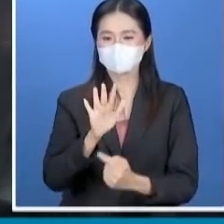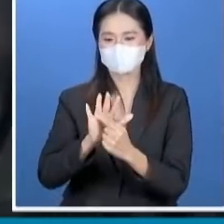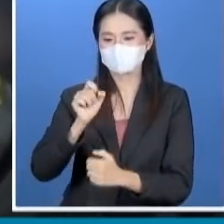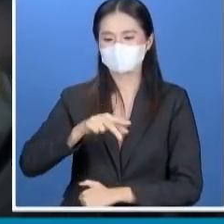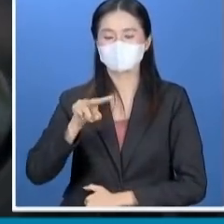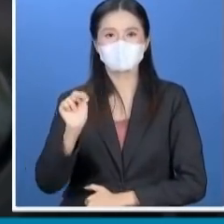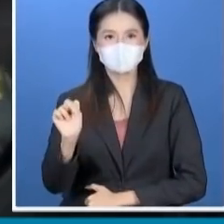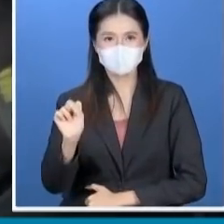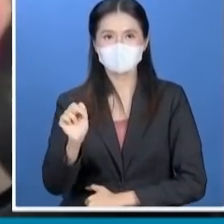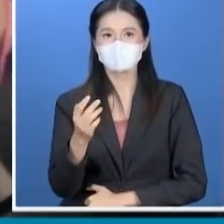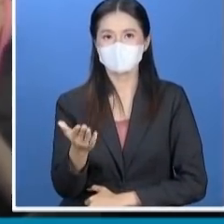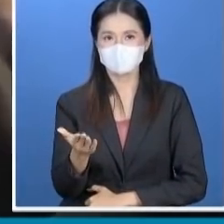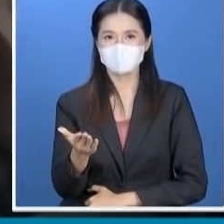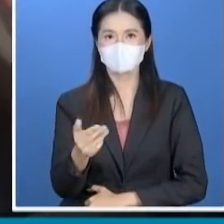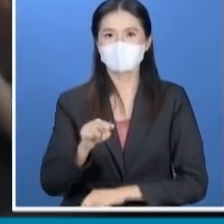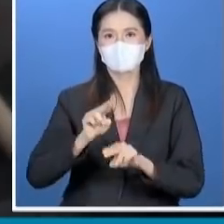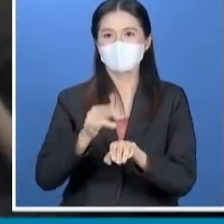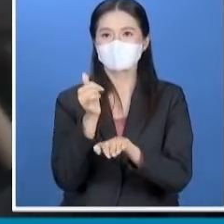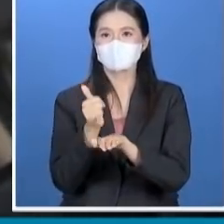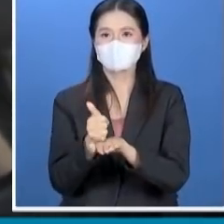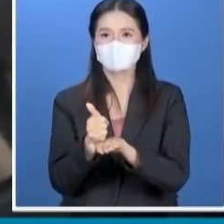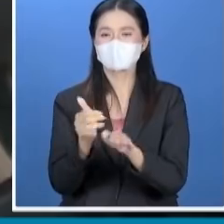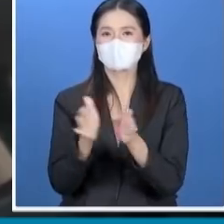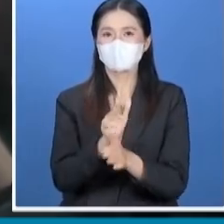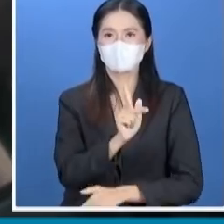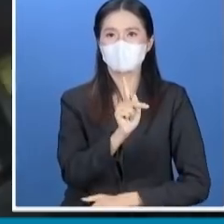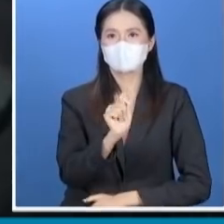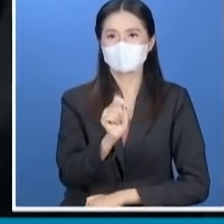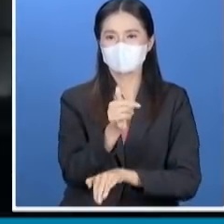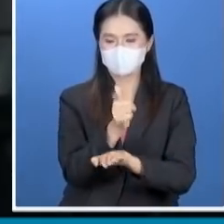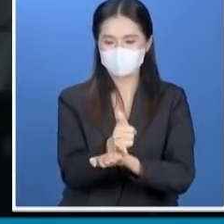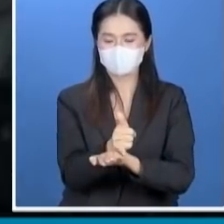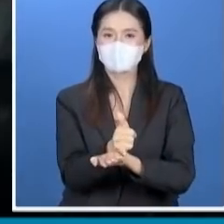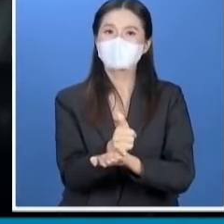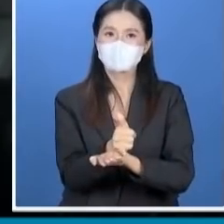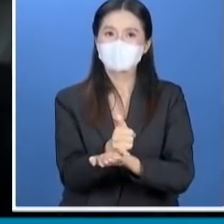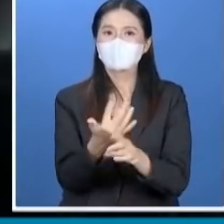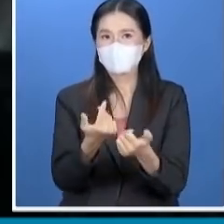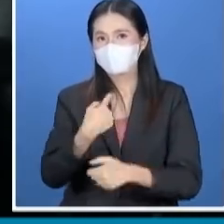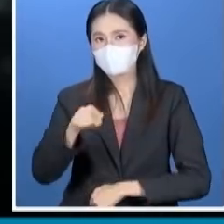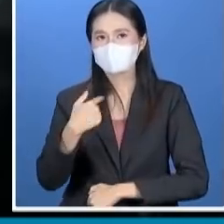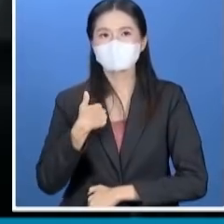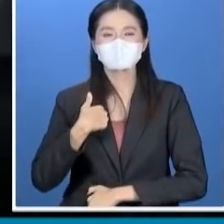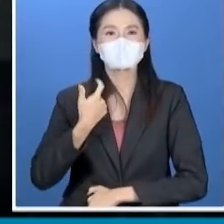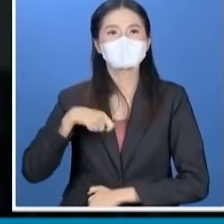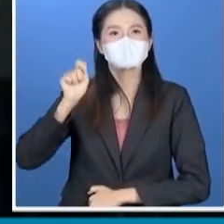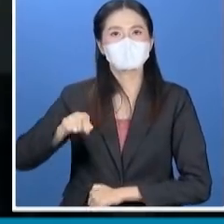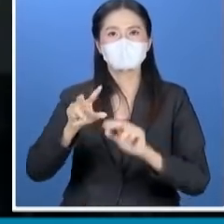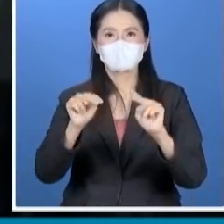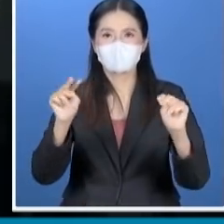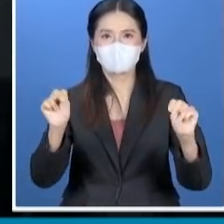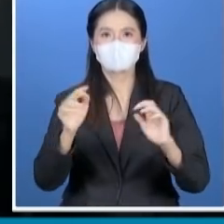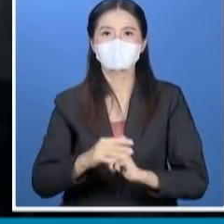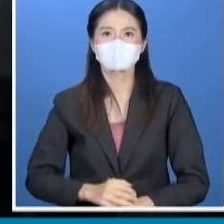แซนนะฮะวิสาพัฒน์นั่งอยู่บนรถกับคุณกระติกนี่ฮะรอเดินทางไปที่อัยการจังหวัดนนทบุ